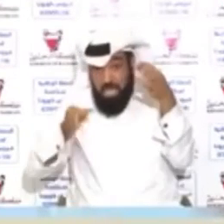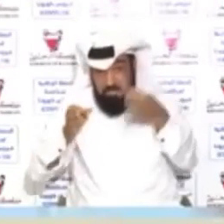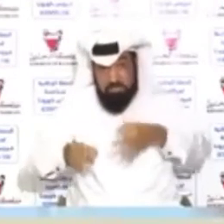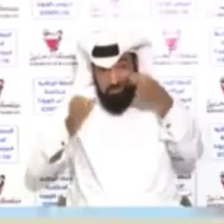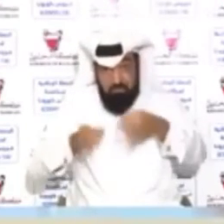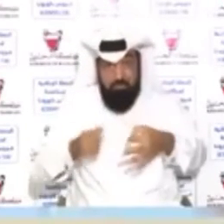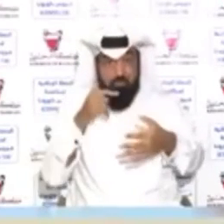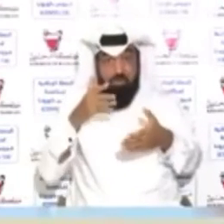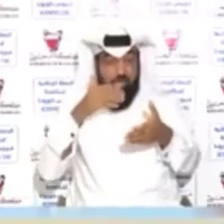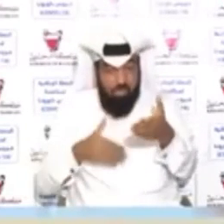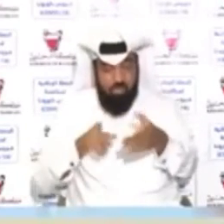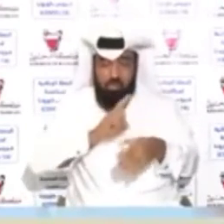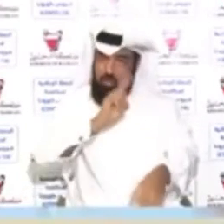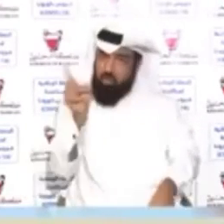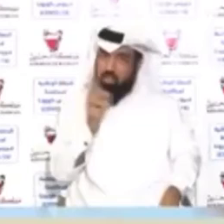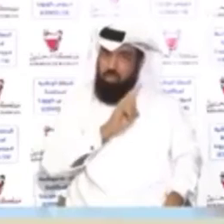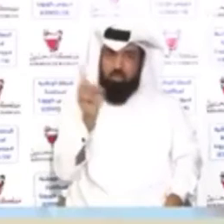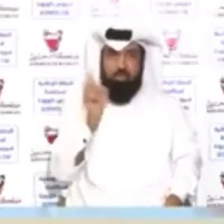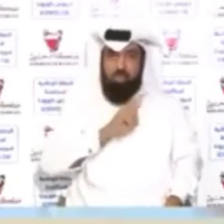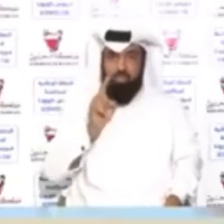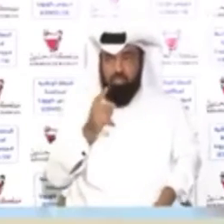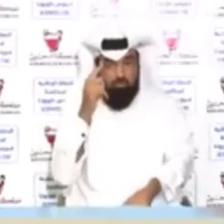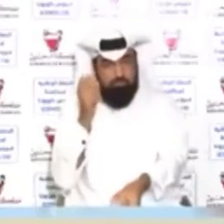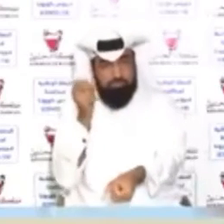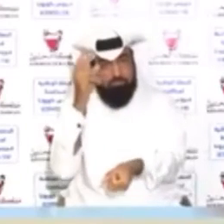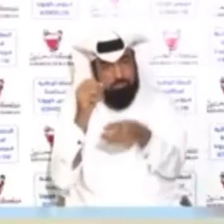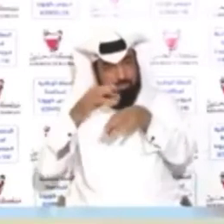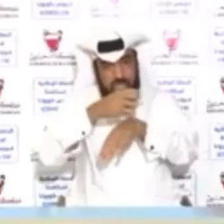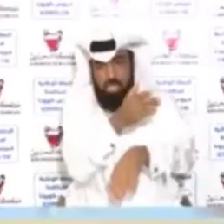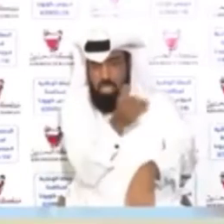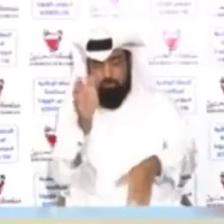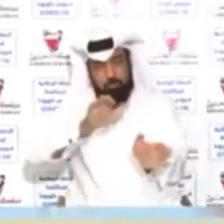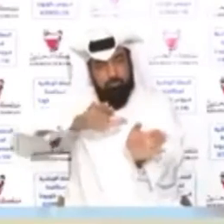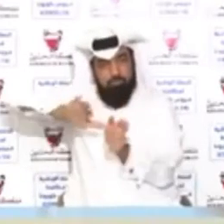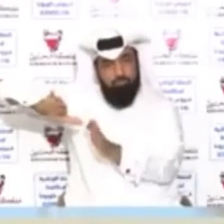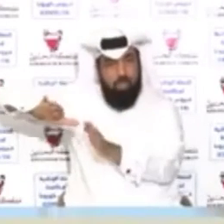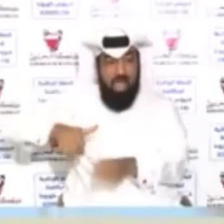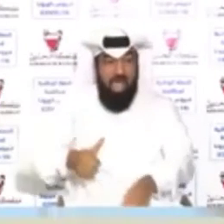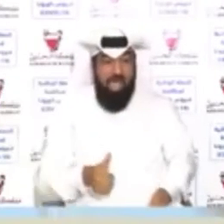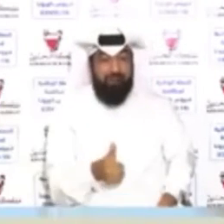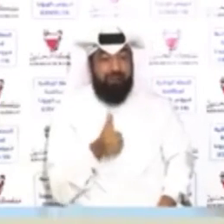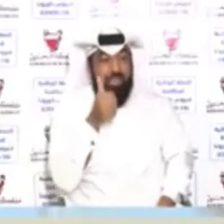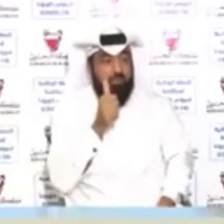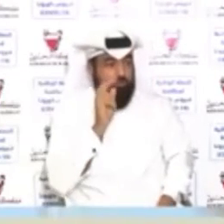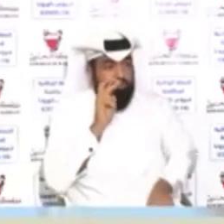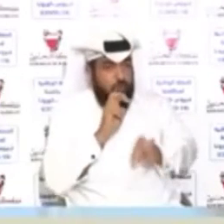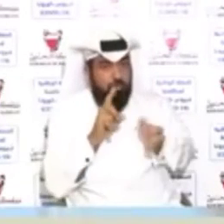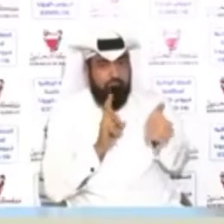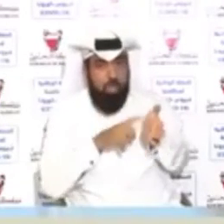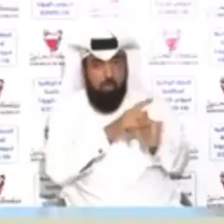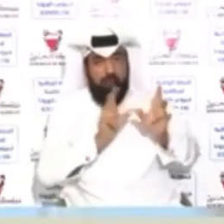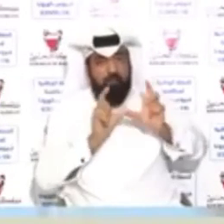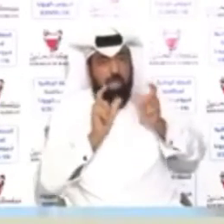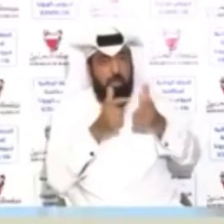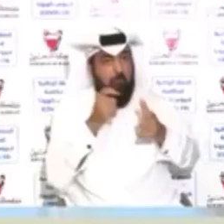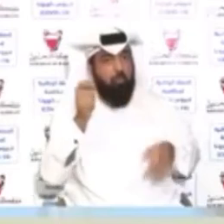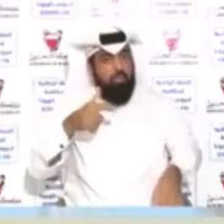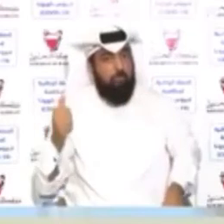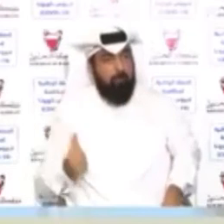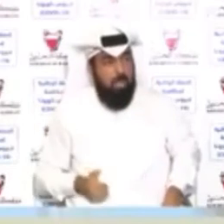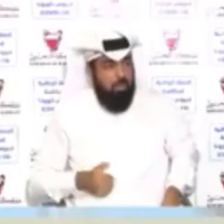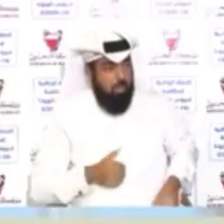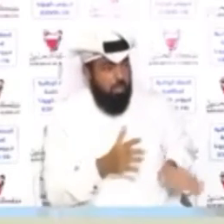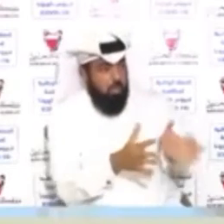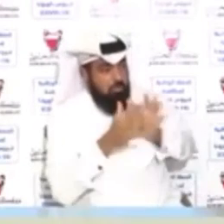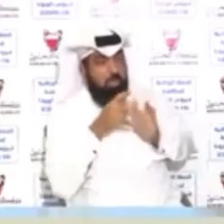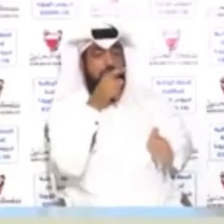الموثوق. وسبحان الله ديننا يحث دائما على أن هي فعلا الوقاية خير من العلاج، فأنا أحب أكد أن اتباعكم لهذه